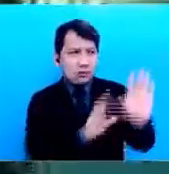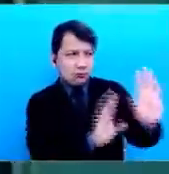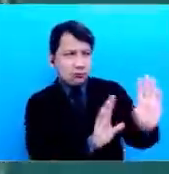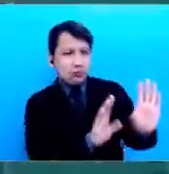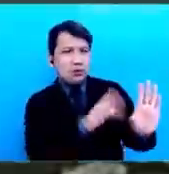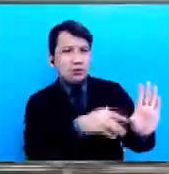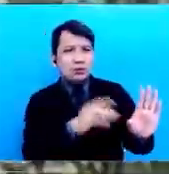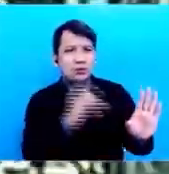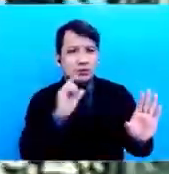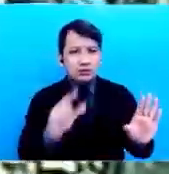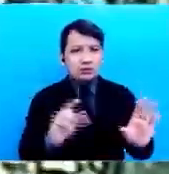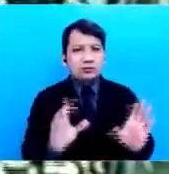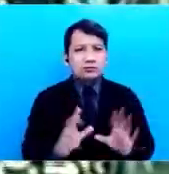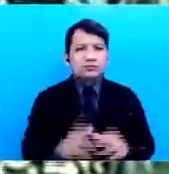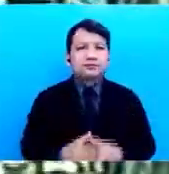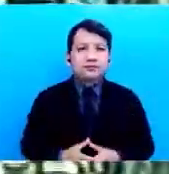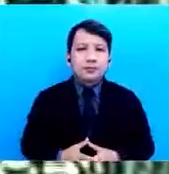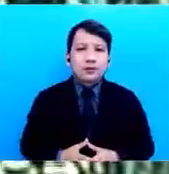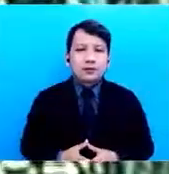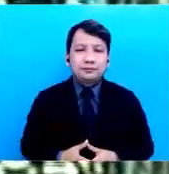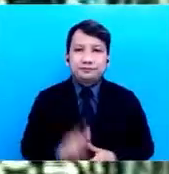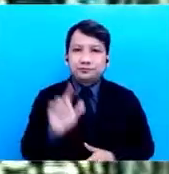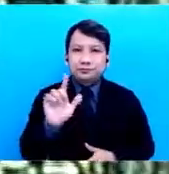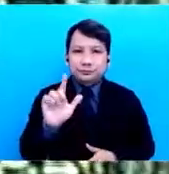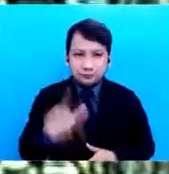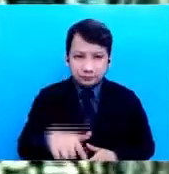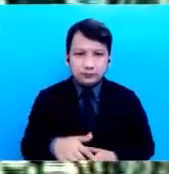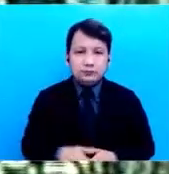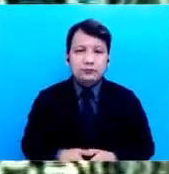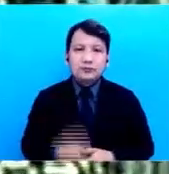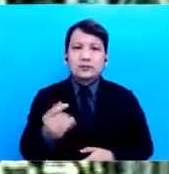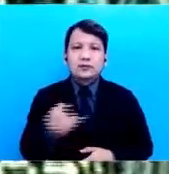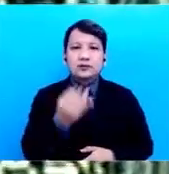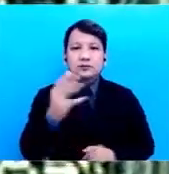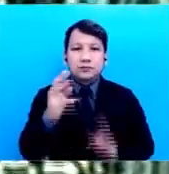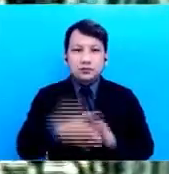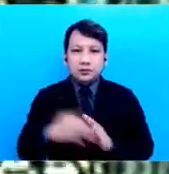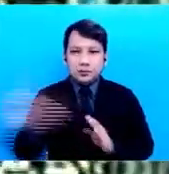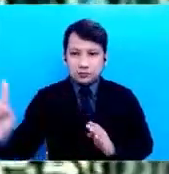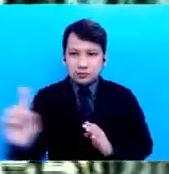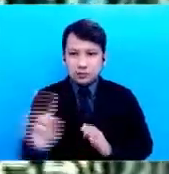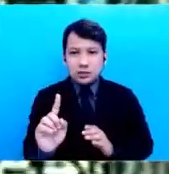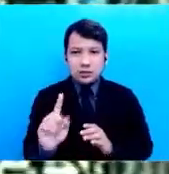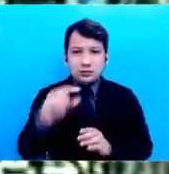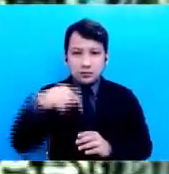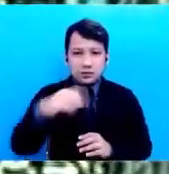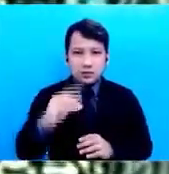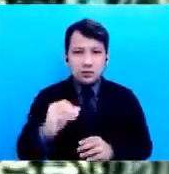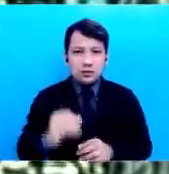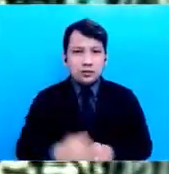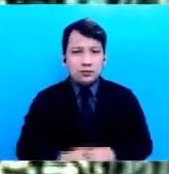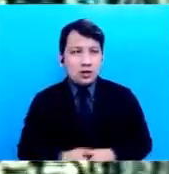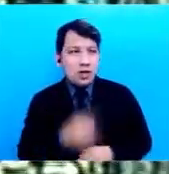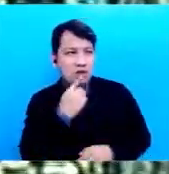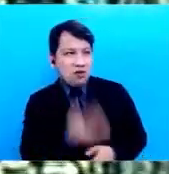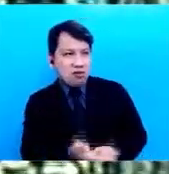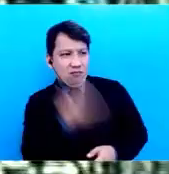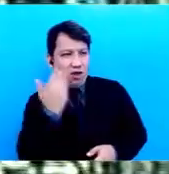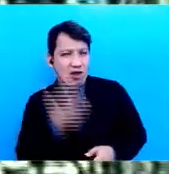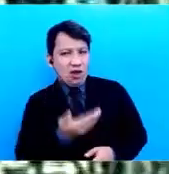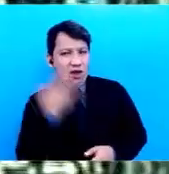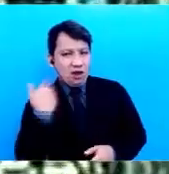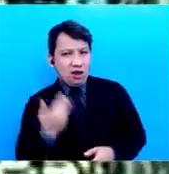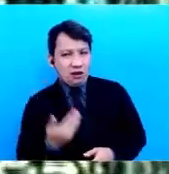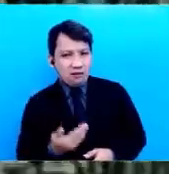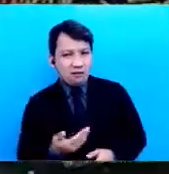Caones. Pero matapos ang ilang minuto, lumabas muli si Quezon at tila hinahamon pang lumapit sa kanya si